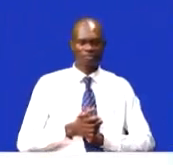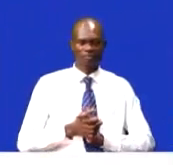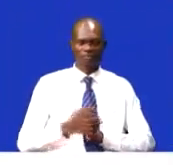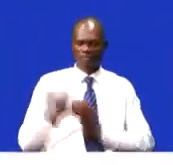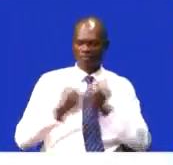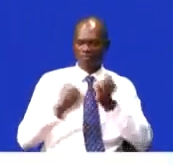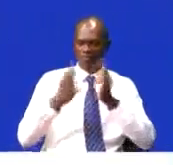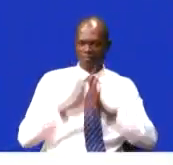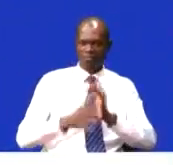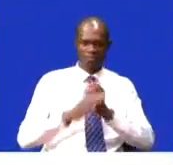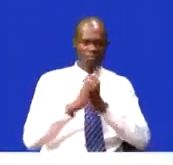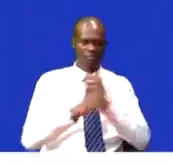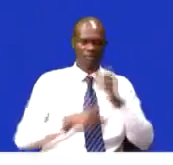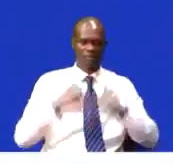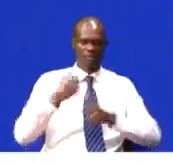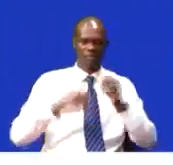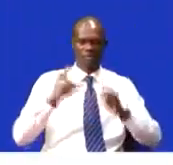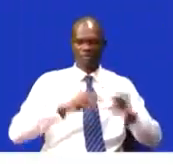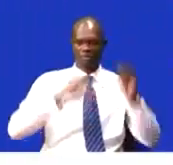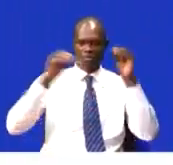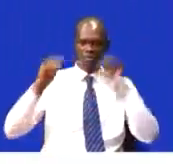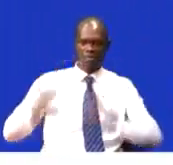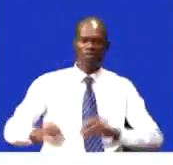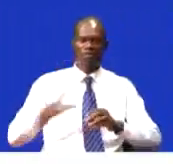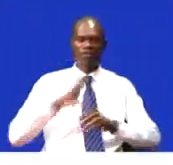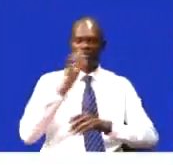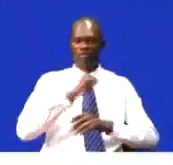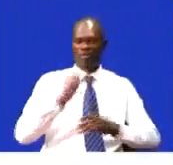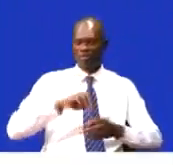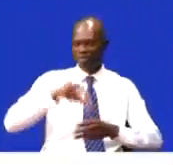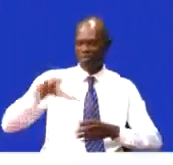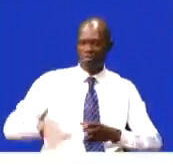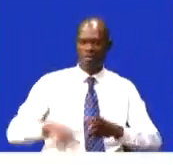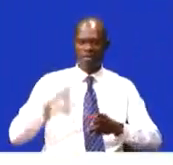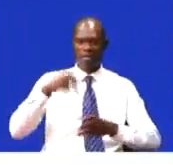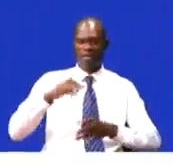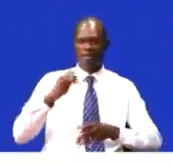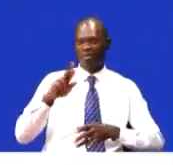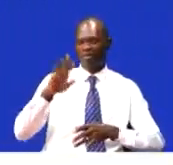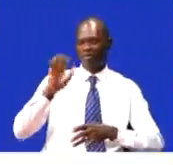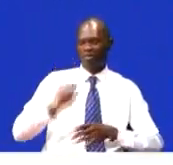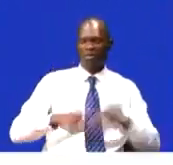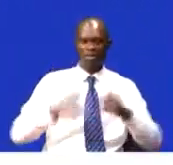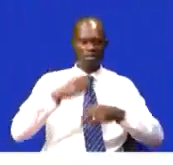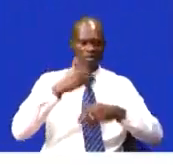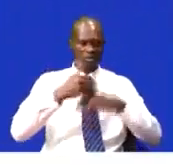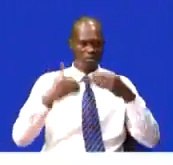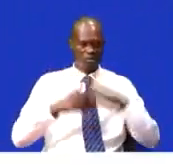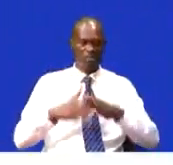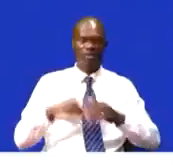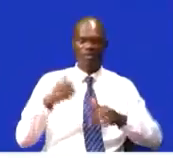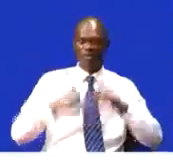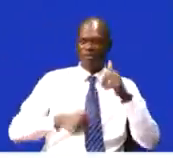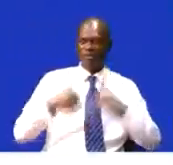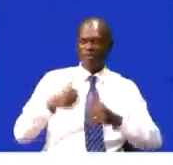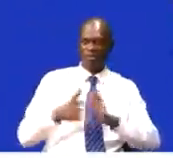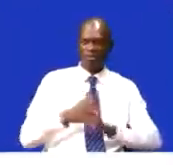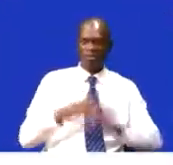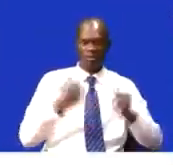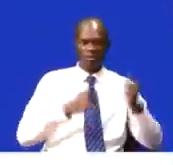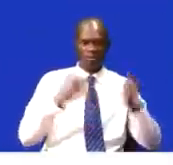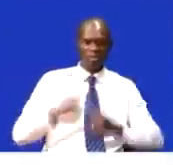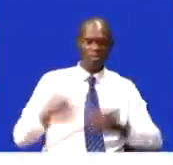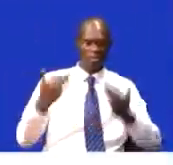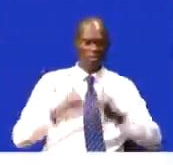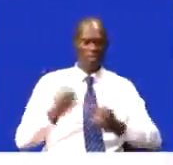Johala mag rech mayande ne odar e chiro machon mapaya kaluwore kod gedo madhi nyime mar Kongo Paya ma Homa Bay. Koro